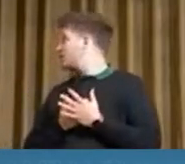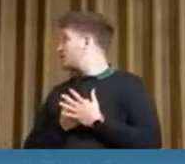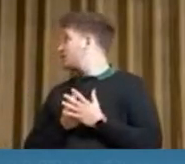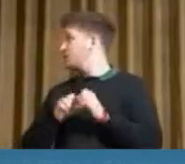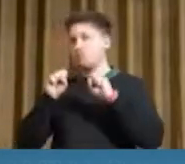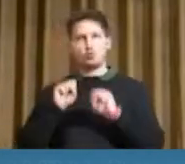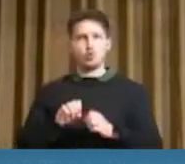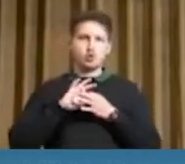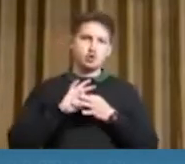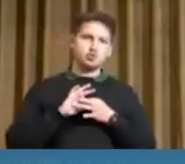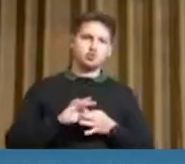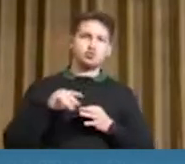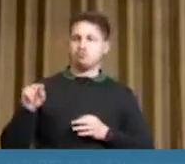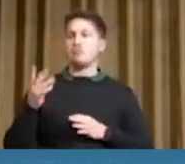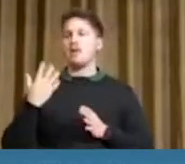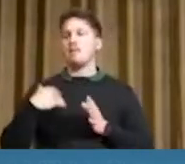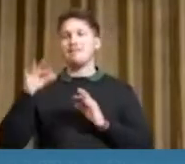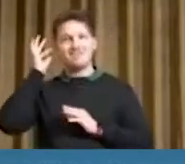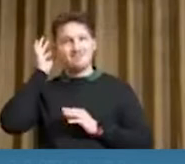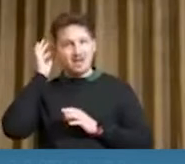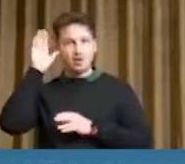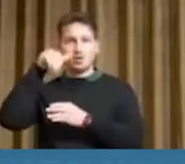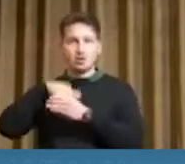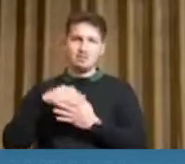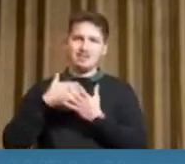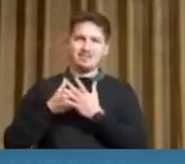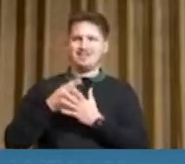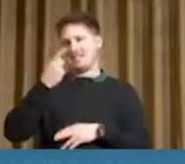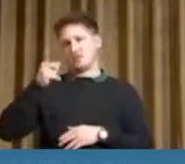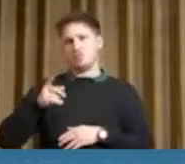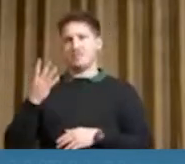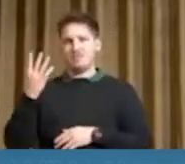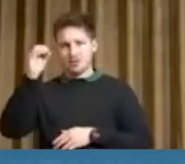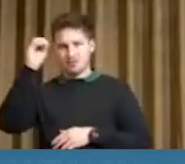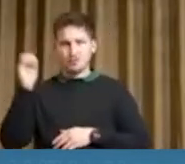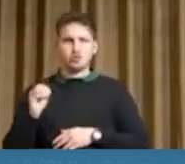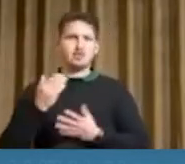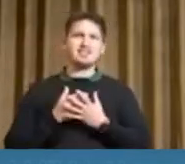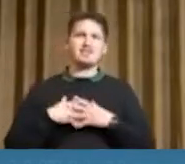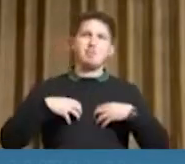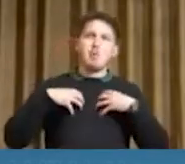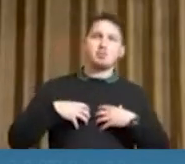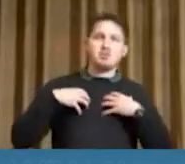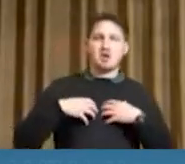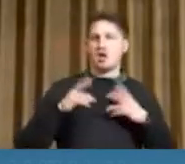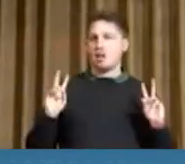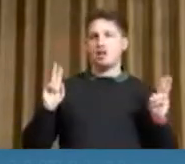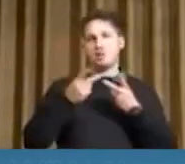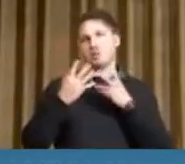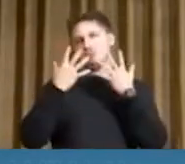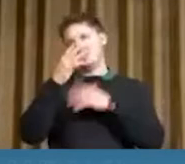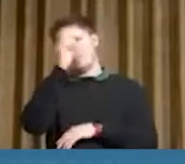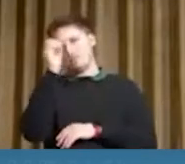mehr Frauen sich verbergen hinter diesen 1,4%. Asthma bronchial ist relativ gleich, so mit knapp